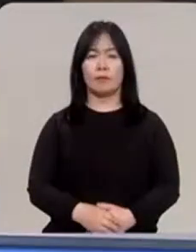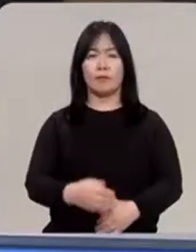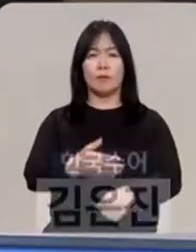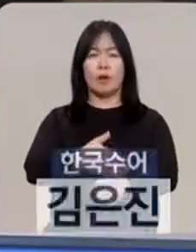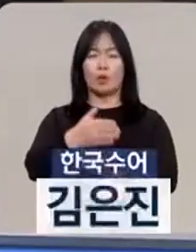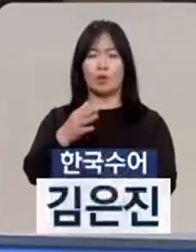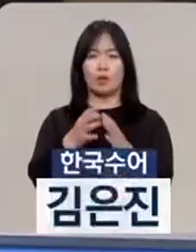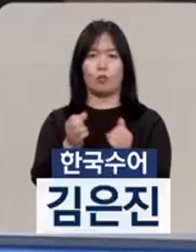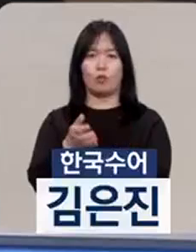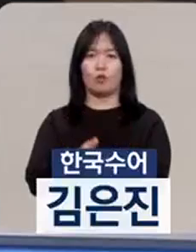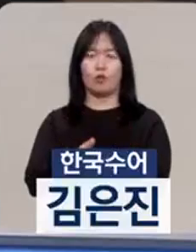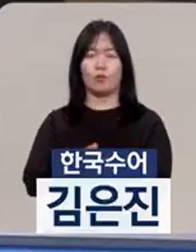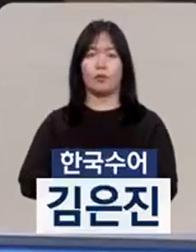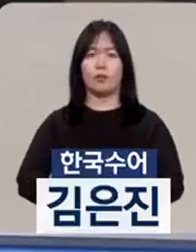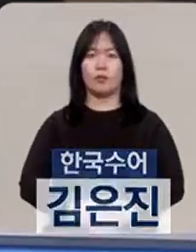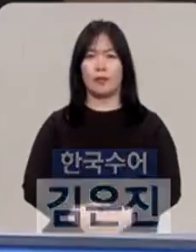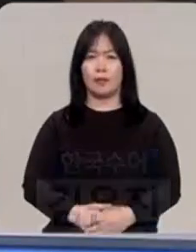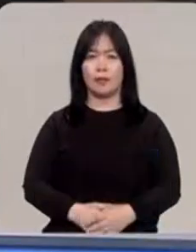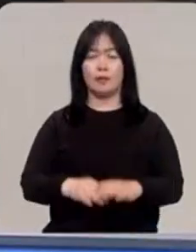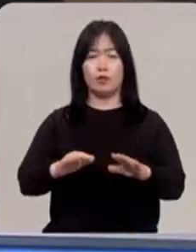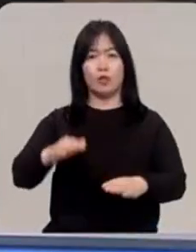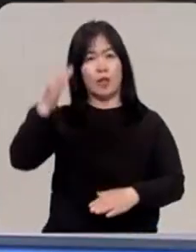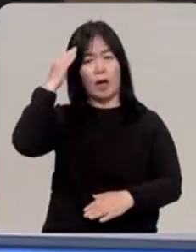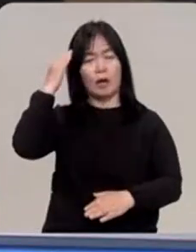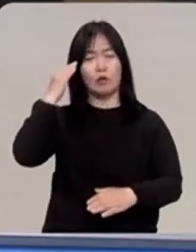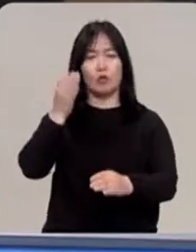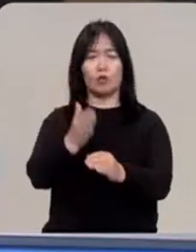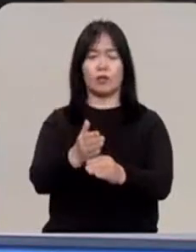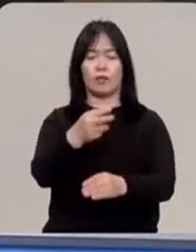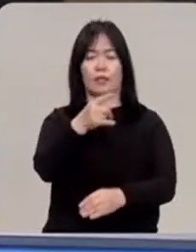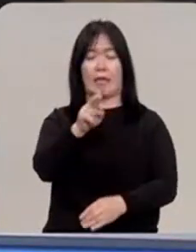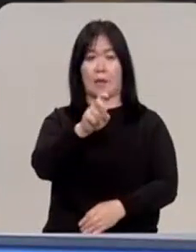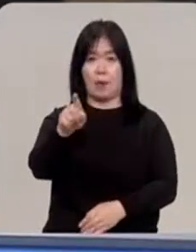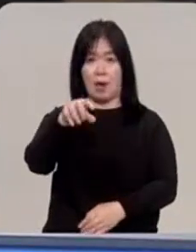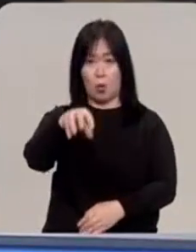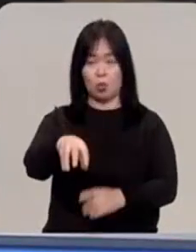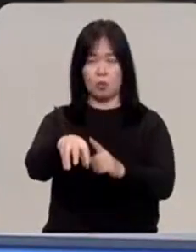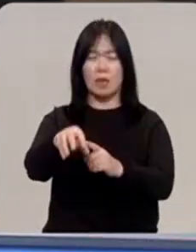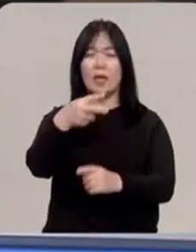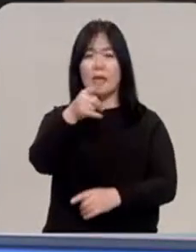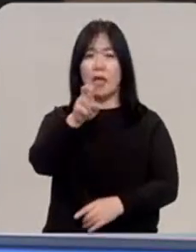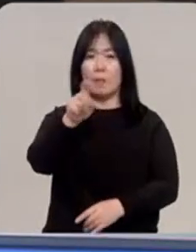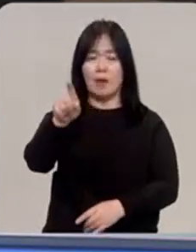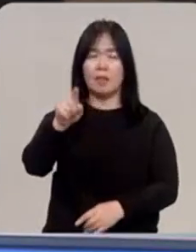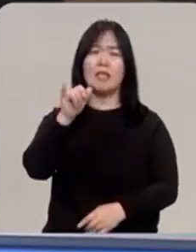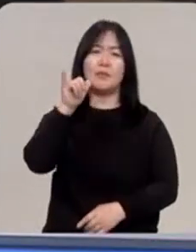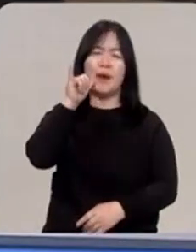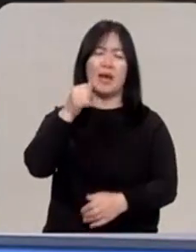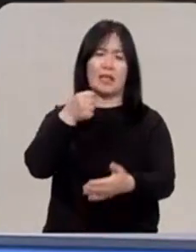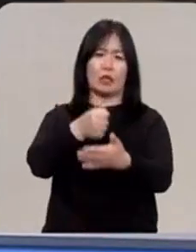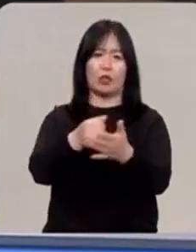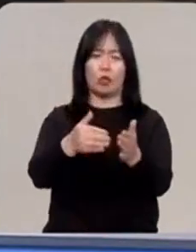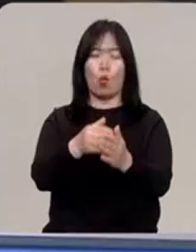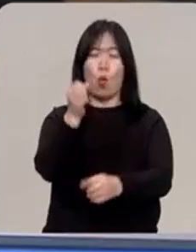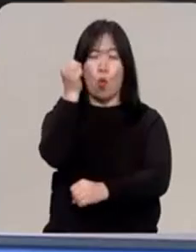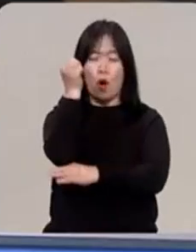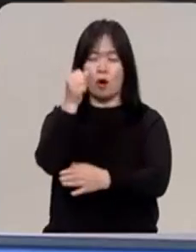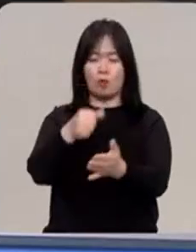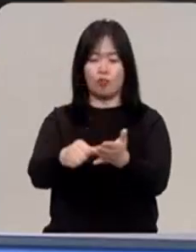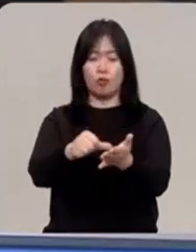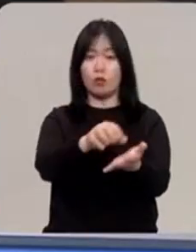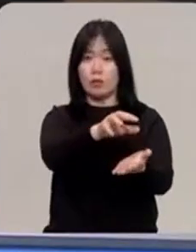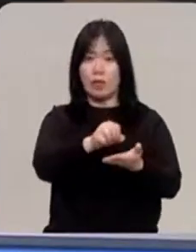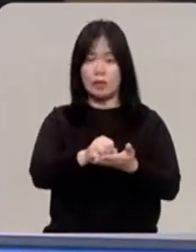9시 전북권 뉴스입니다 우리나라는 대마를 마약류로 지정하고이를 원료로 한 제품 수행 사을